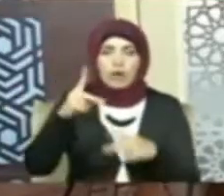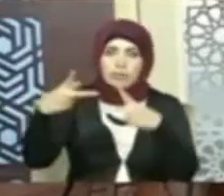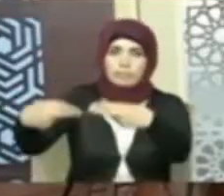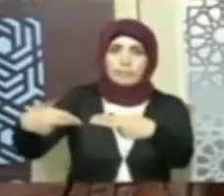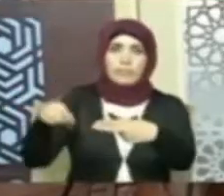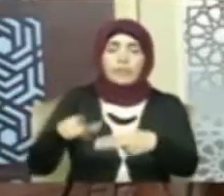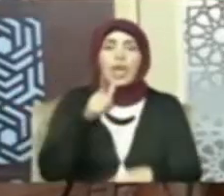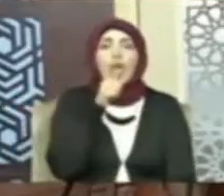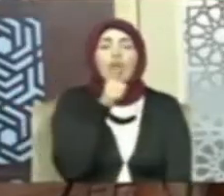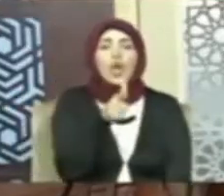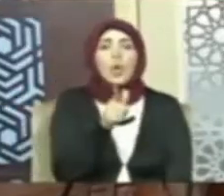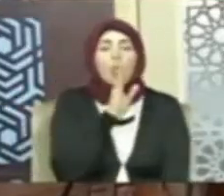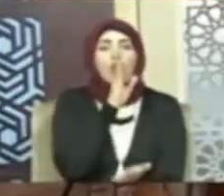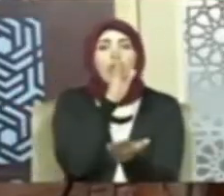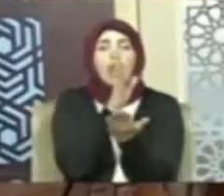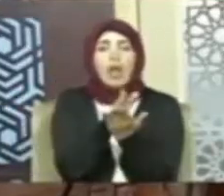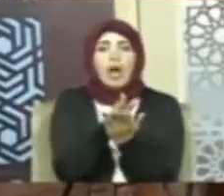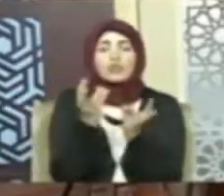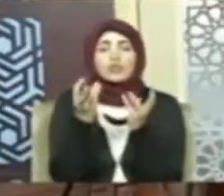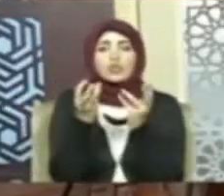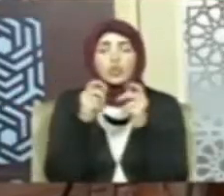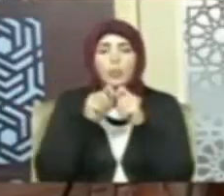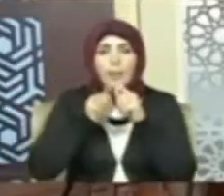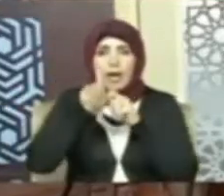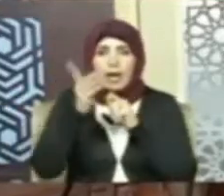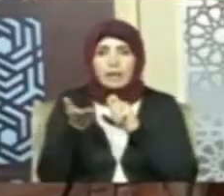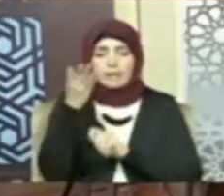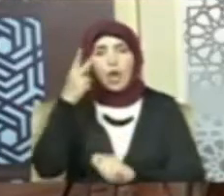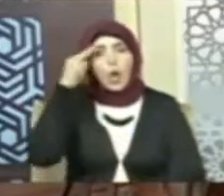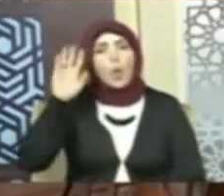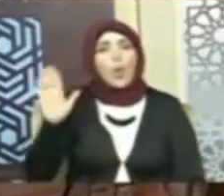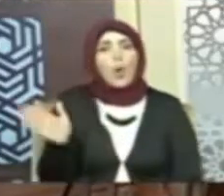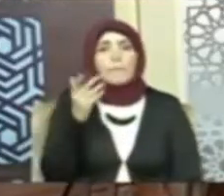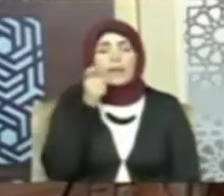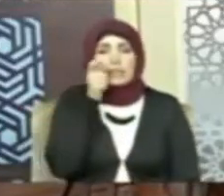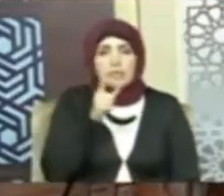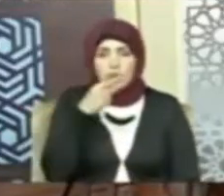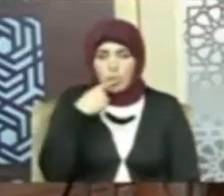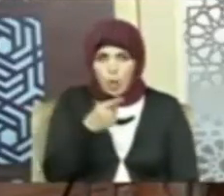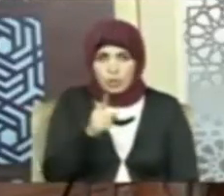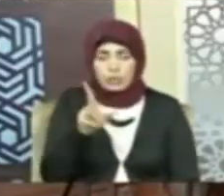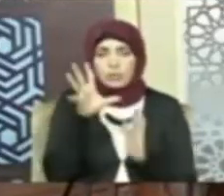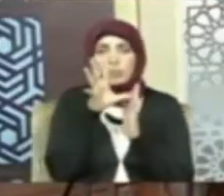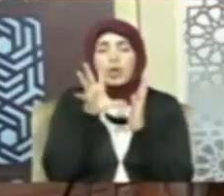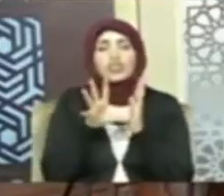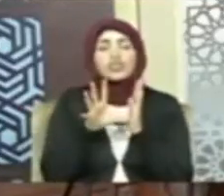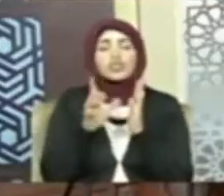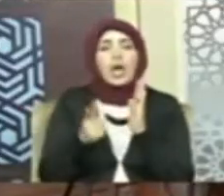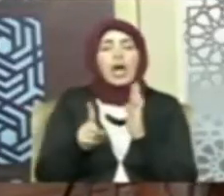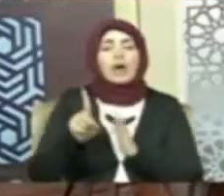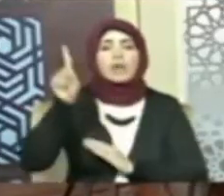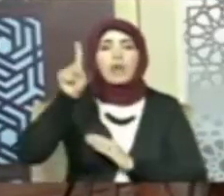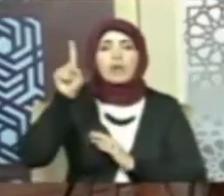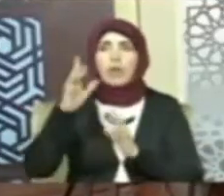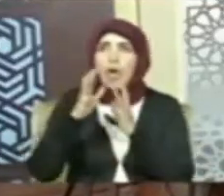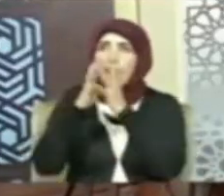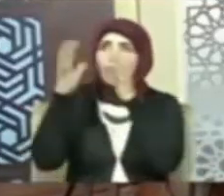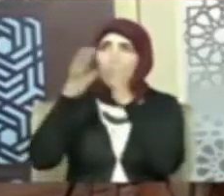سبحانه: ذلك ومن يعظم شعائر الله،